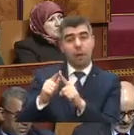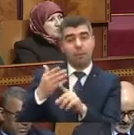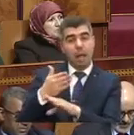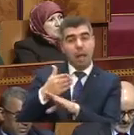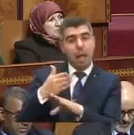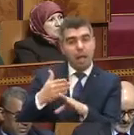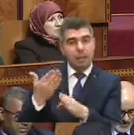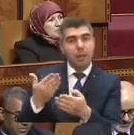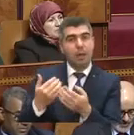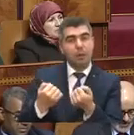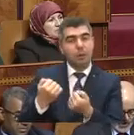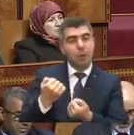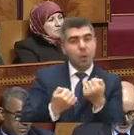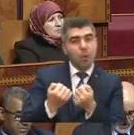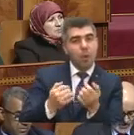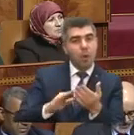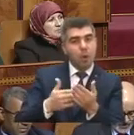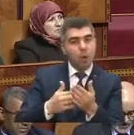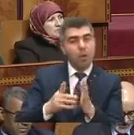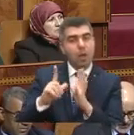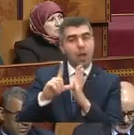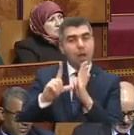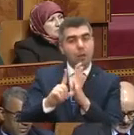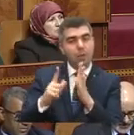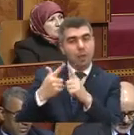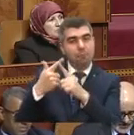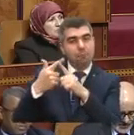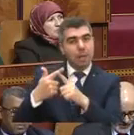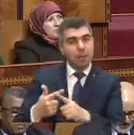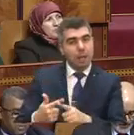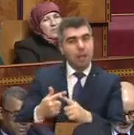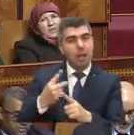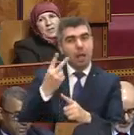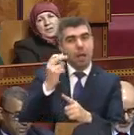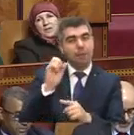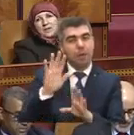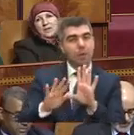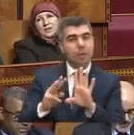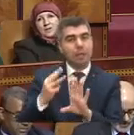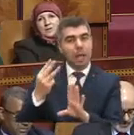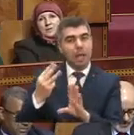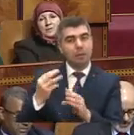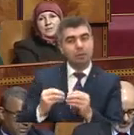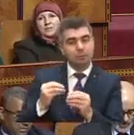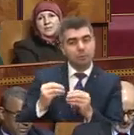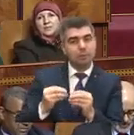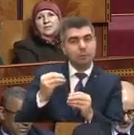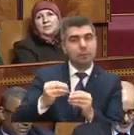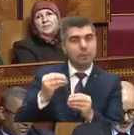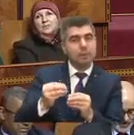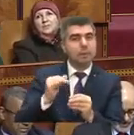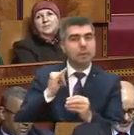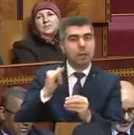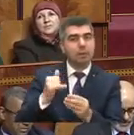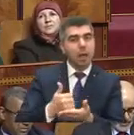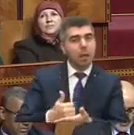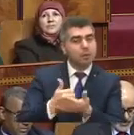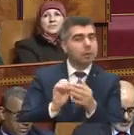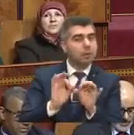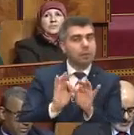بها الحكومة في مشروع قانون المالية 2013، وتم التمديد لهذا المشروع في